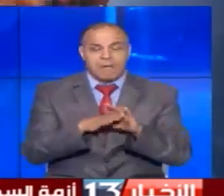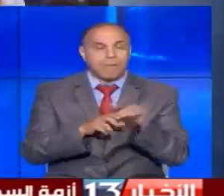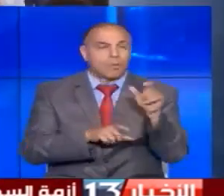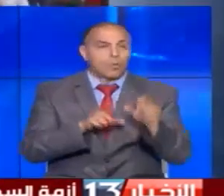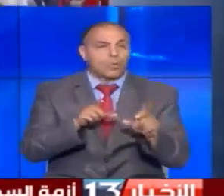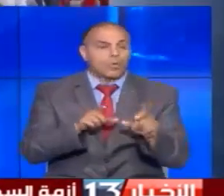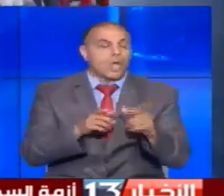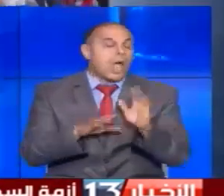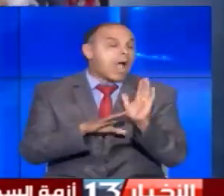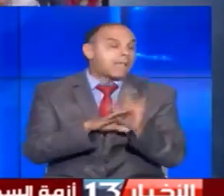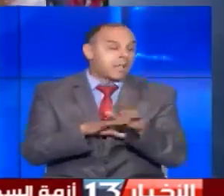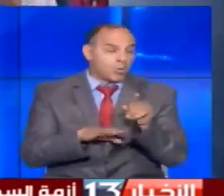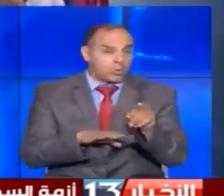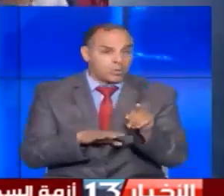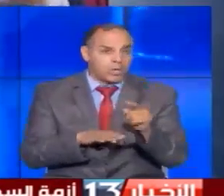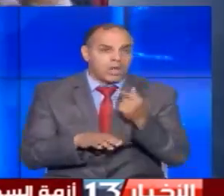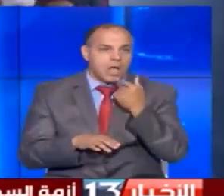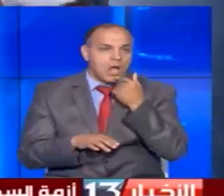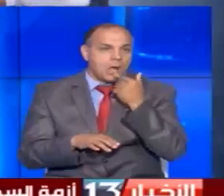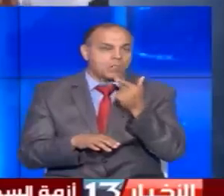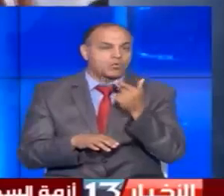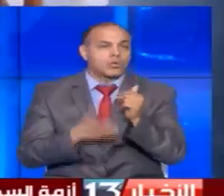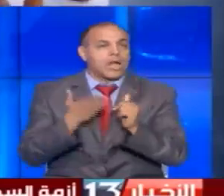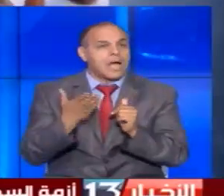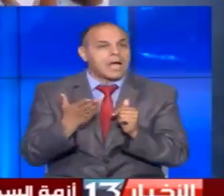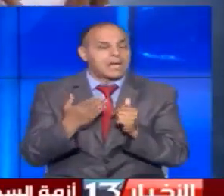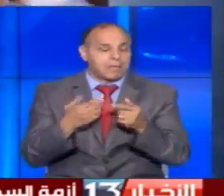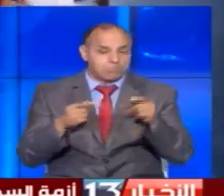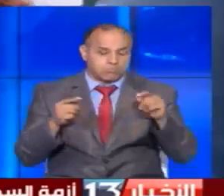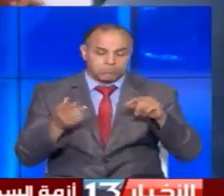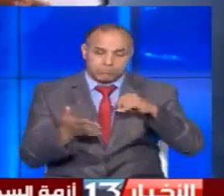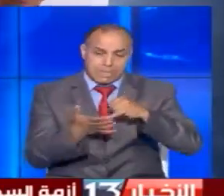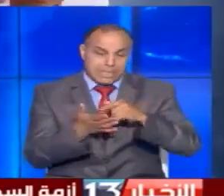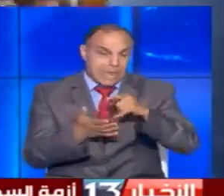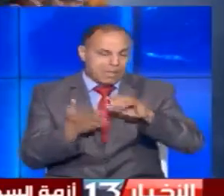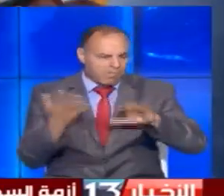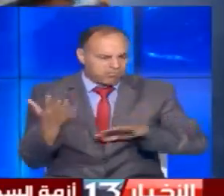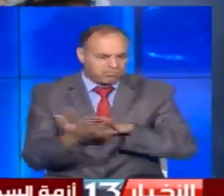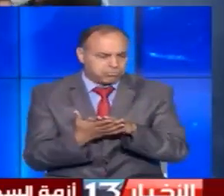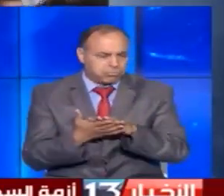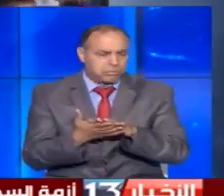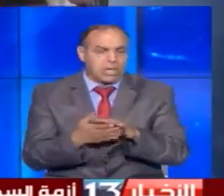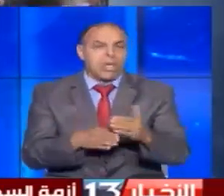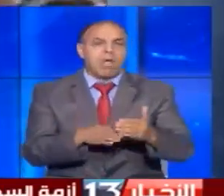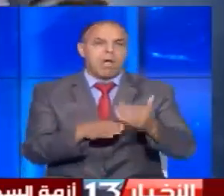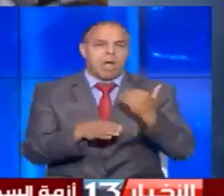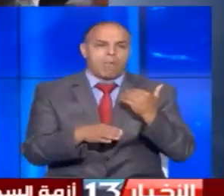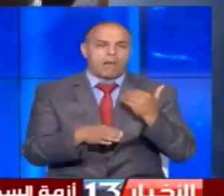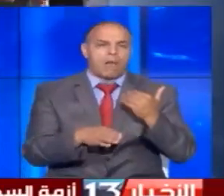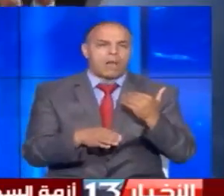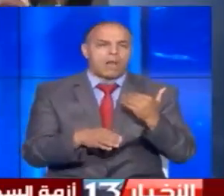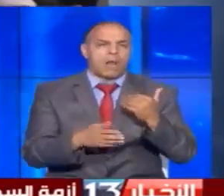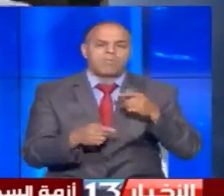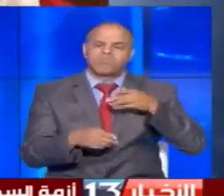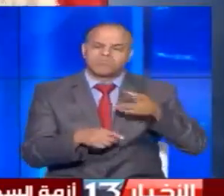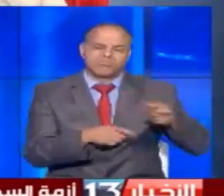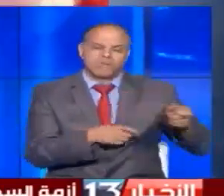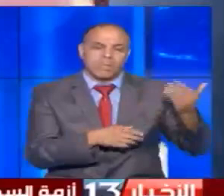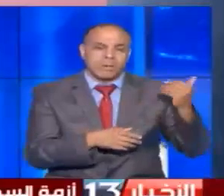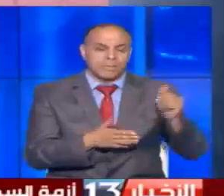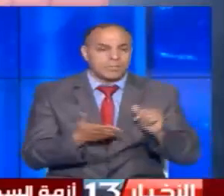والمواطنين مشيرا في ذات السياق ان ما حدث في مدينه الابيض سبقته سلسله من المجازر